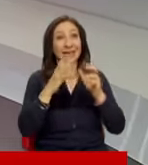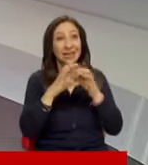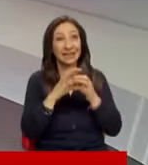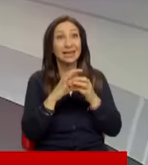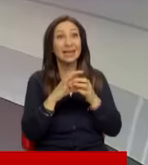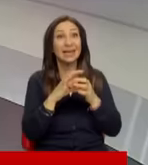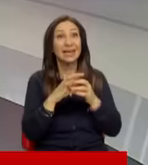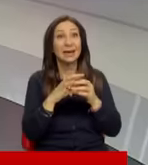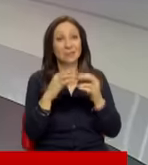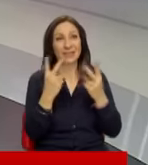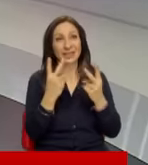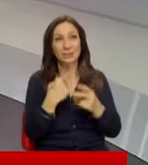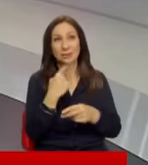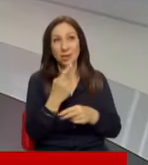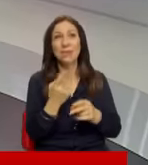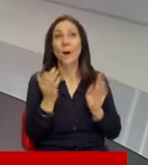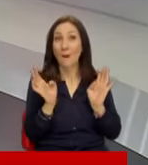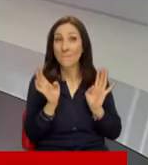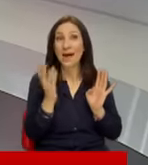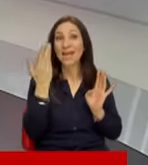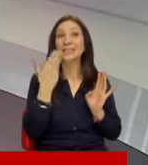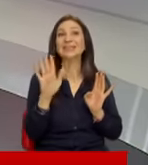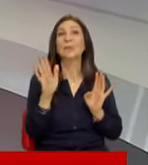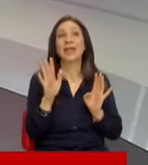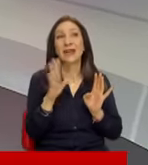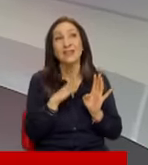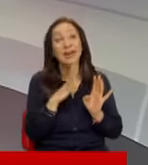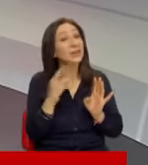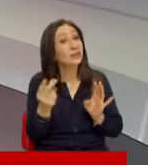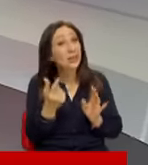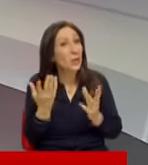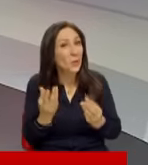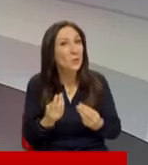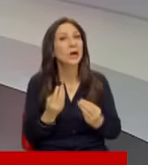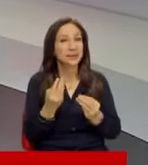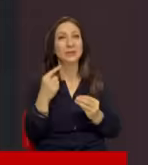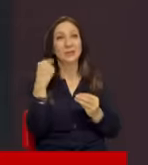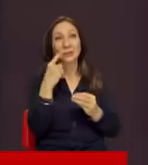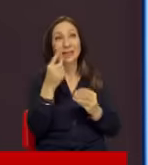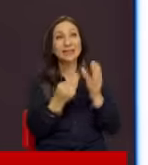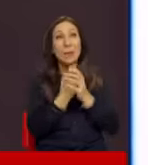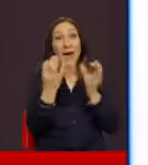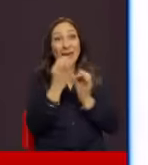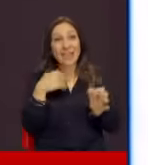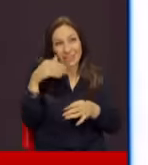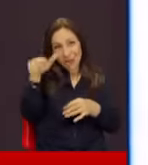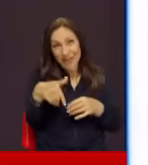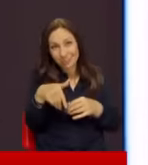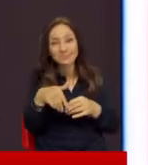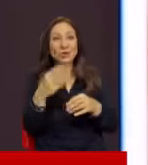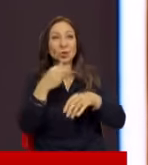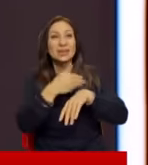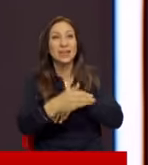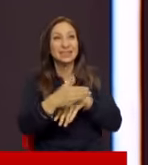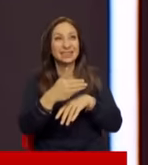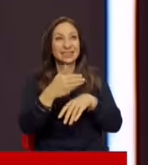Efendim? Bartın'la ilgili mesajımı verdim ama izlemeyen belki kaçıranlar oldu. Evet. İşte o yüzden seni sabah erkenden çağırdım. Çok geç